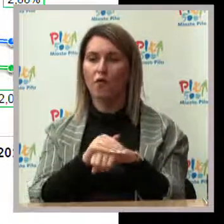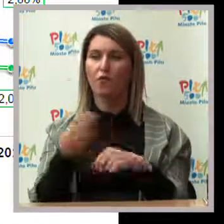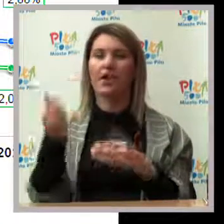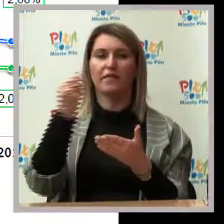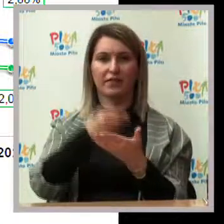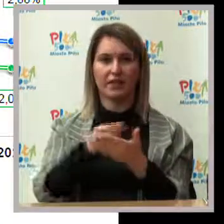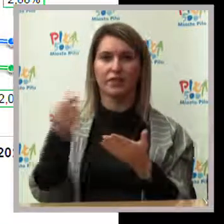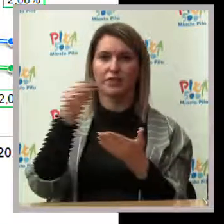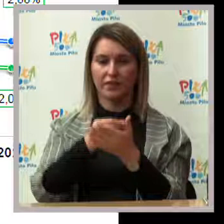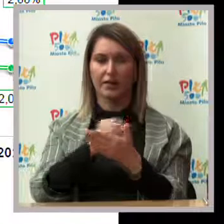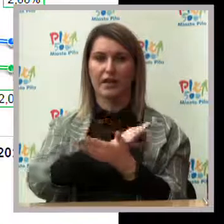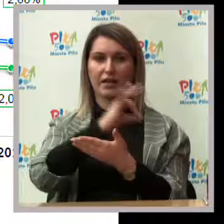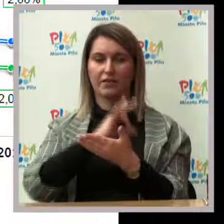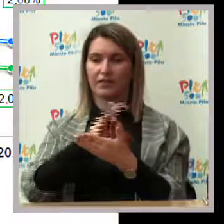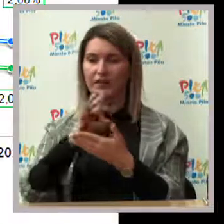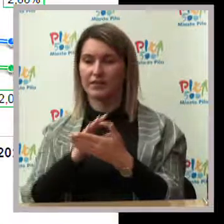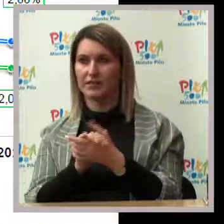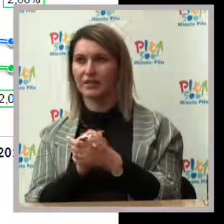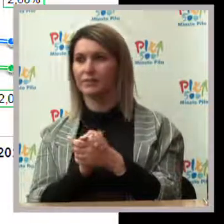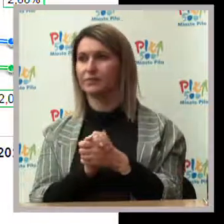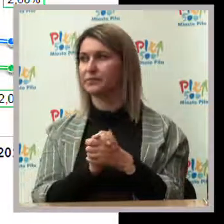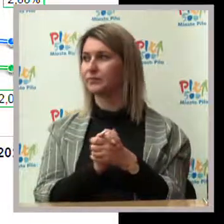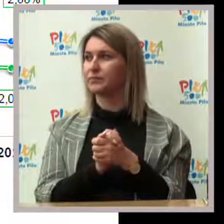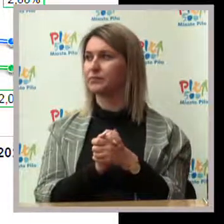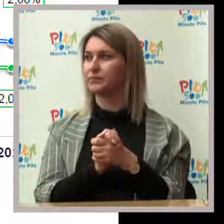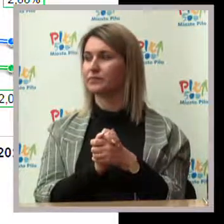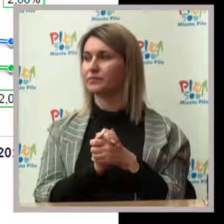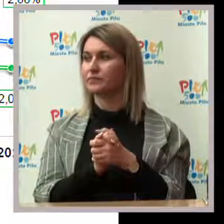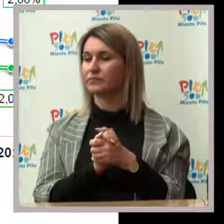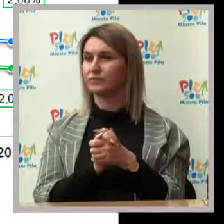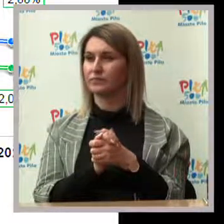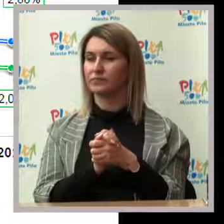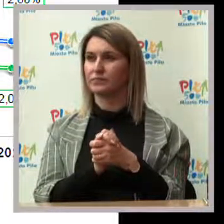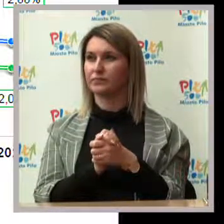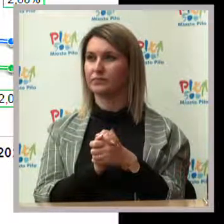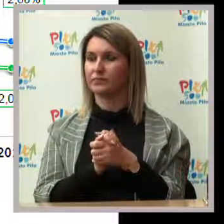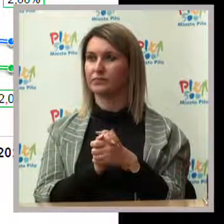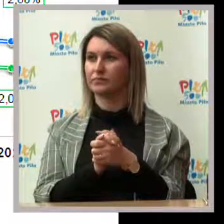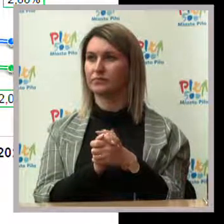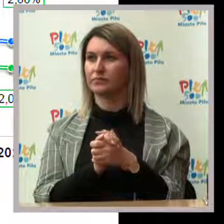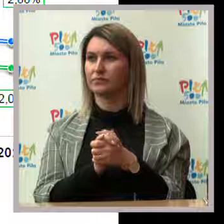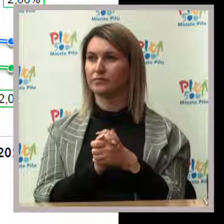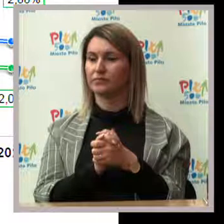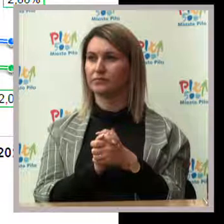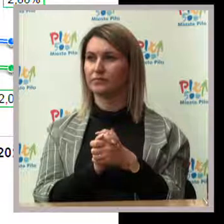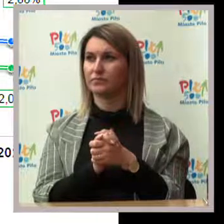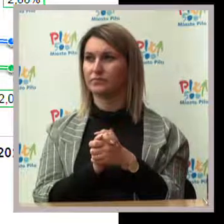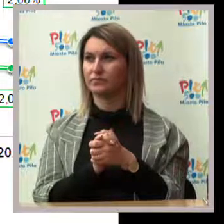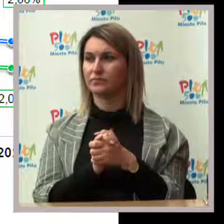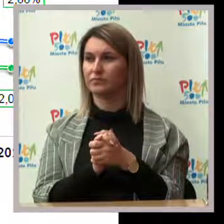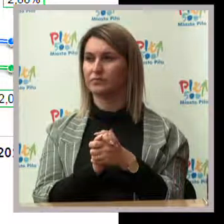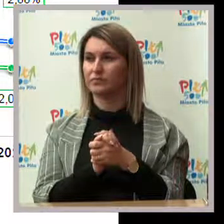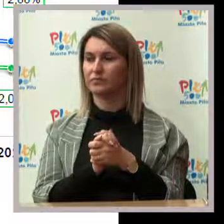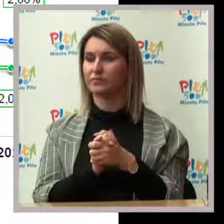inwestycji, wkład własny, który zabezpieczamy na realizację tych przedsięwzięć, a także pozyskane środki zewnętrzne